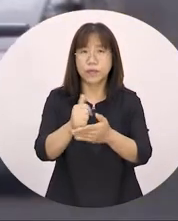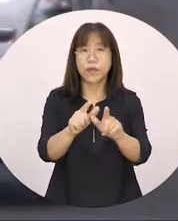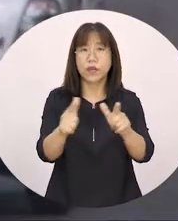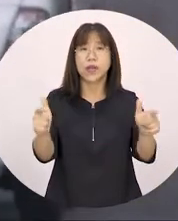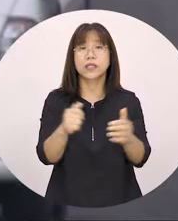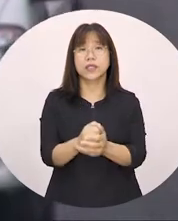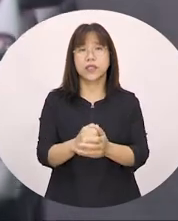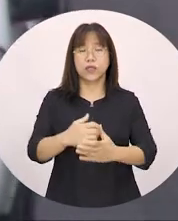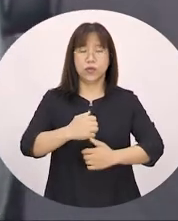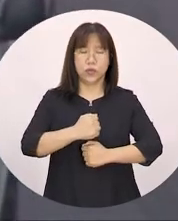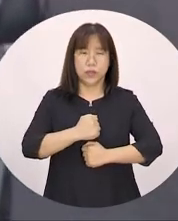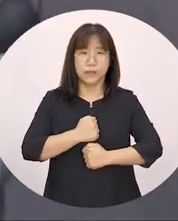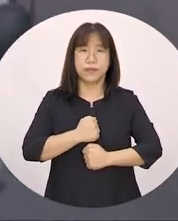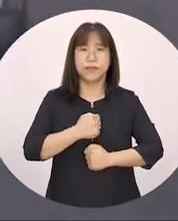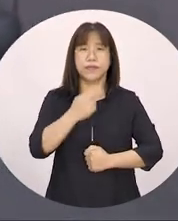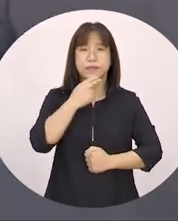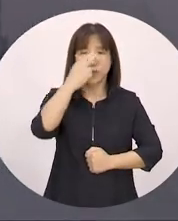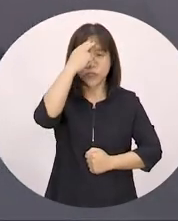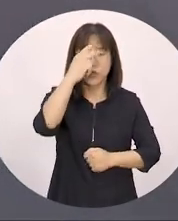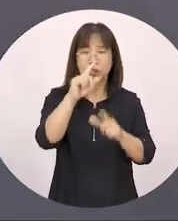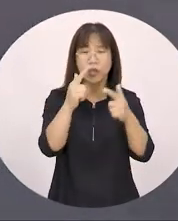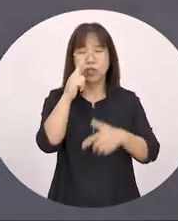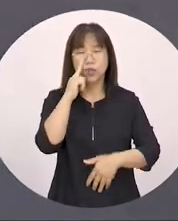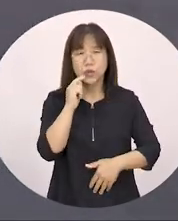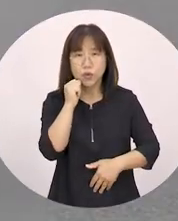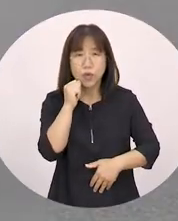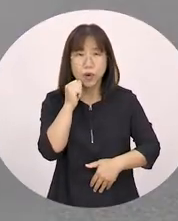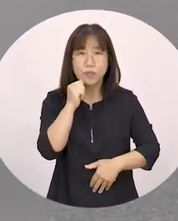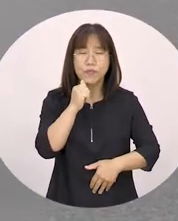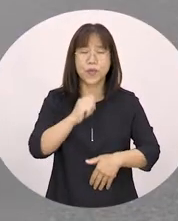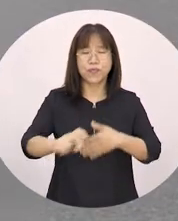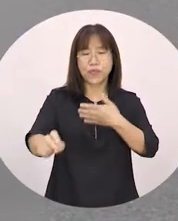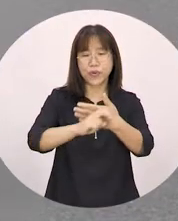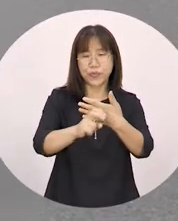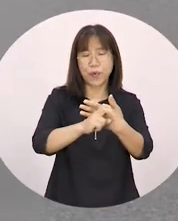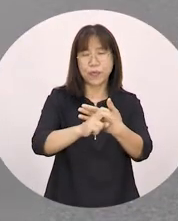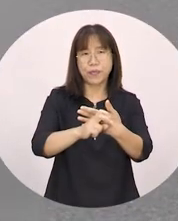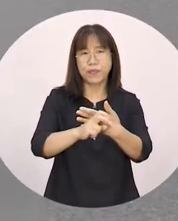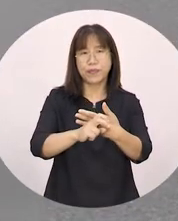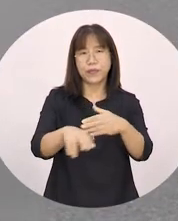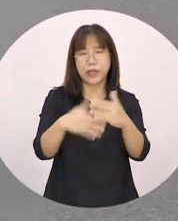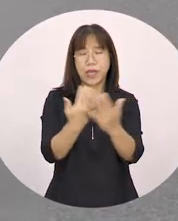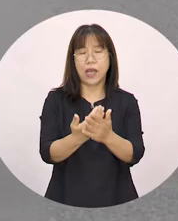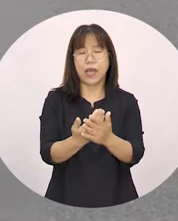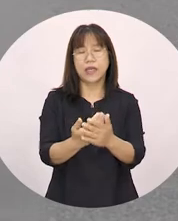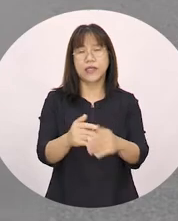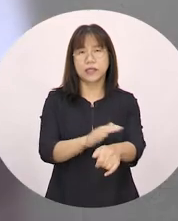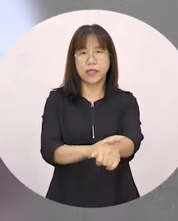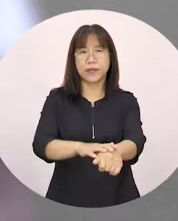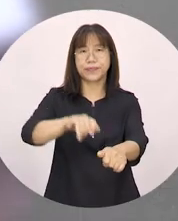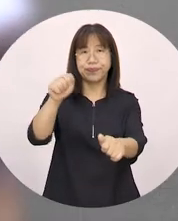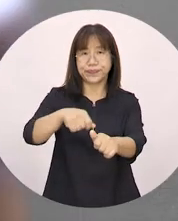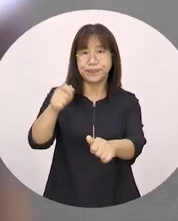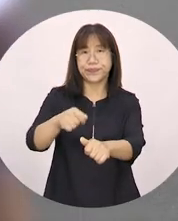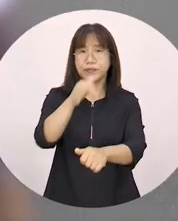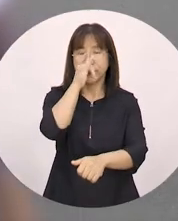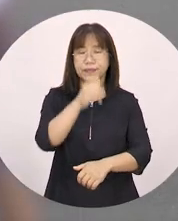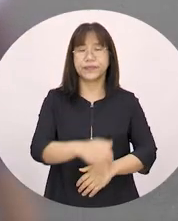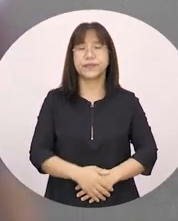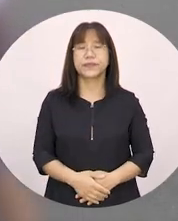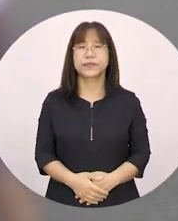여부에 대한 점검은 물론 졸음, 음주, 난폭운전, 불법 주정차 등에 대한 단속도 강화합니다.